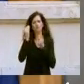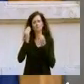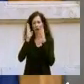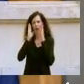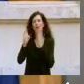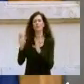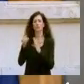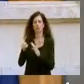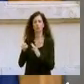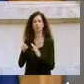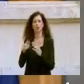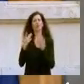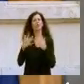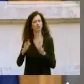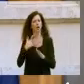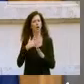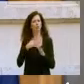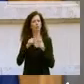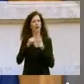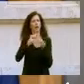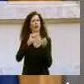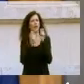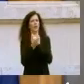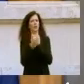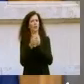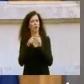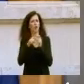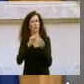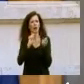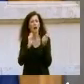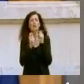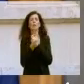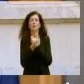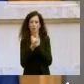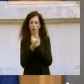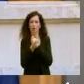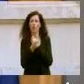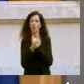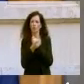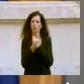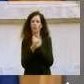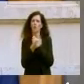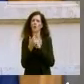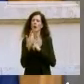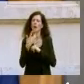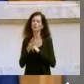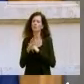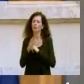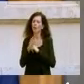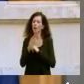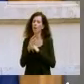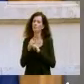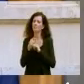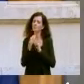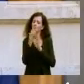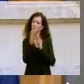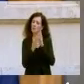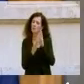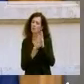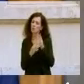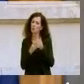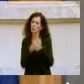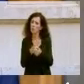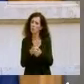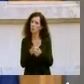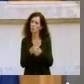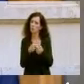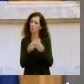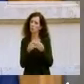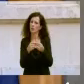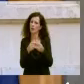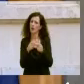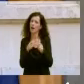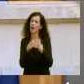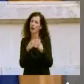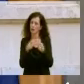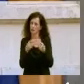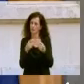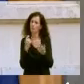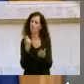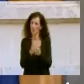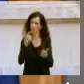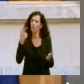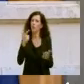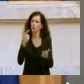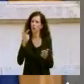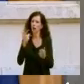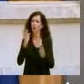che abbiamo introdotto sarà destinatario di una misura ben più consistente rispetto al passato o paolo quel